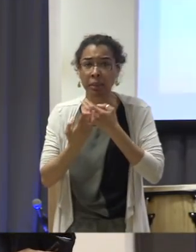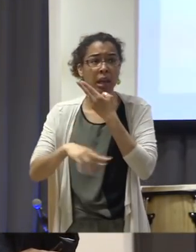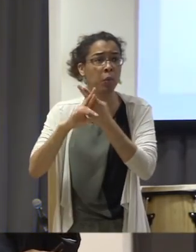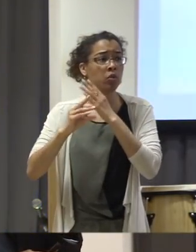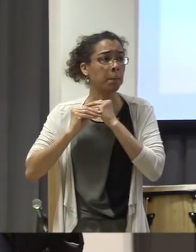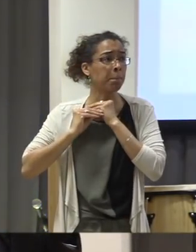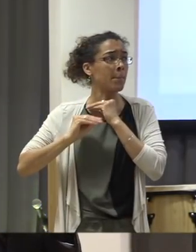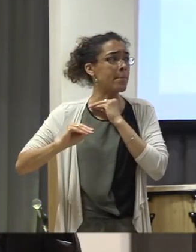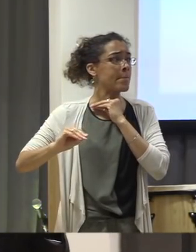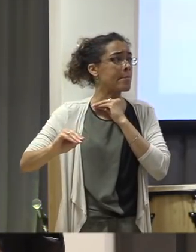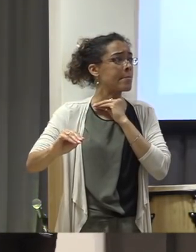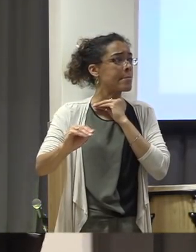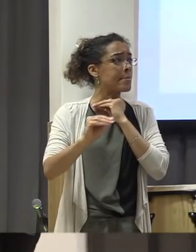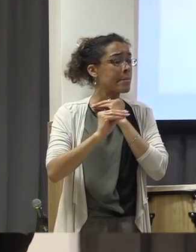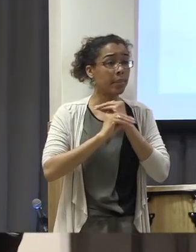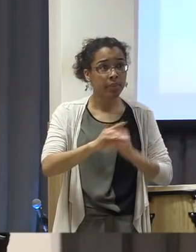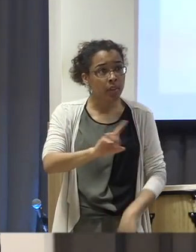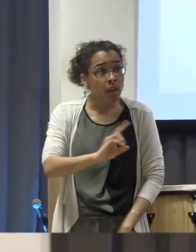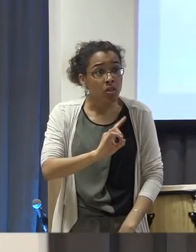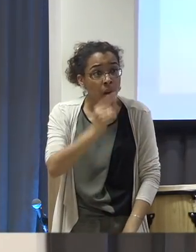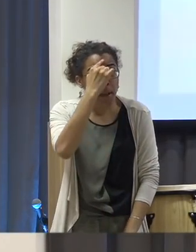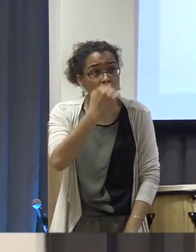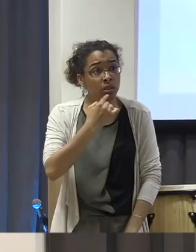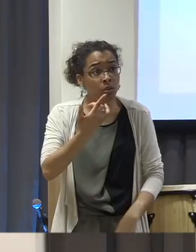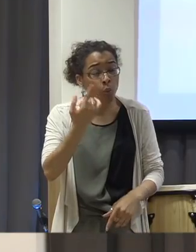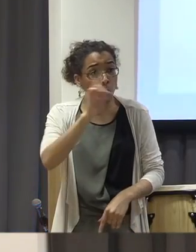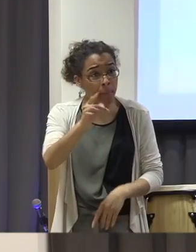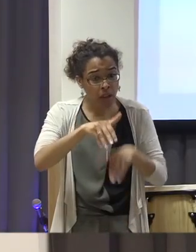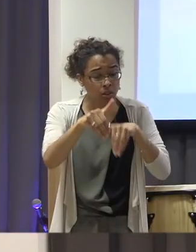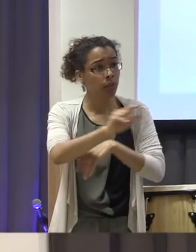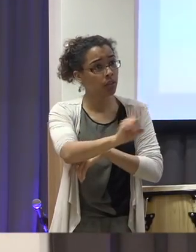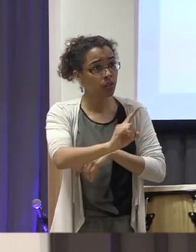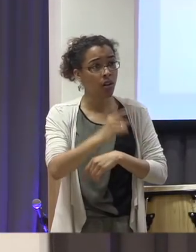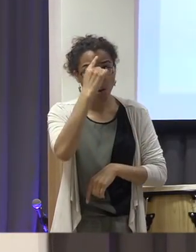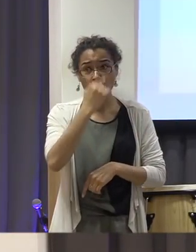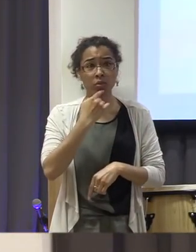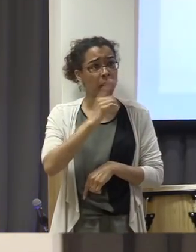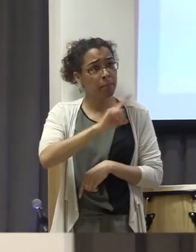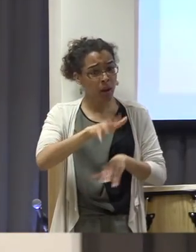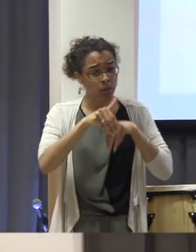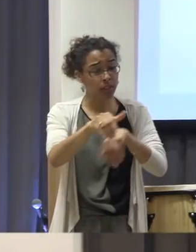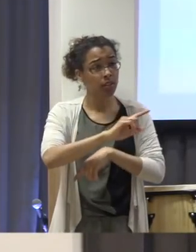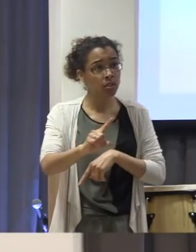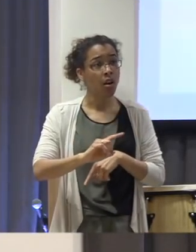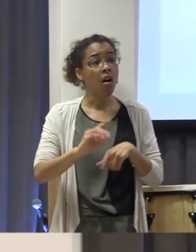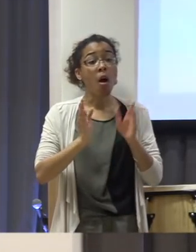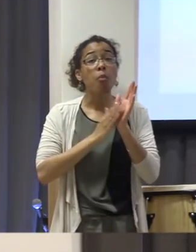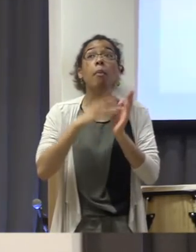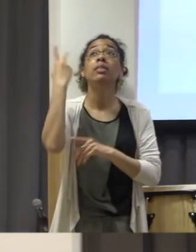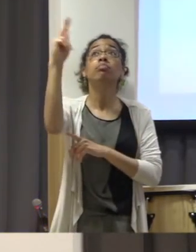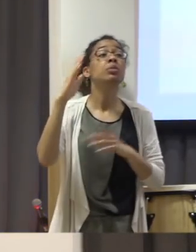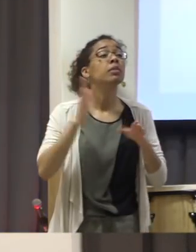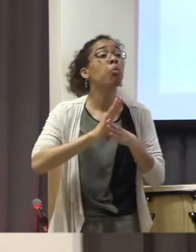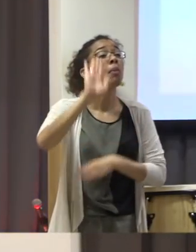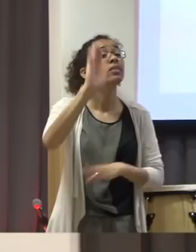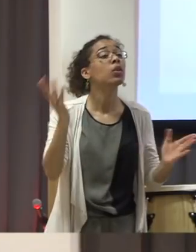réponse. Bien-aimés, ne restons pas dans l'incrédulité. Ne restons pas dans l'incrédulité. Les promesses de Dieu sont oui et amen. Dieu